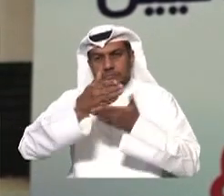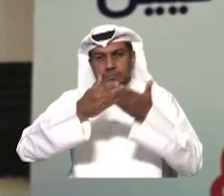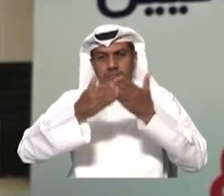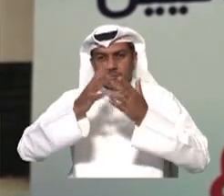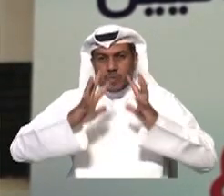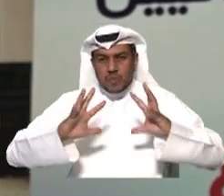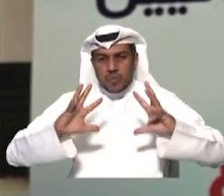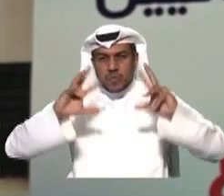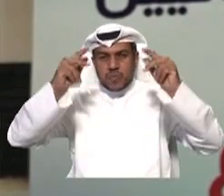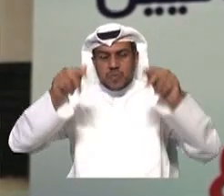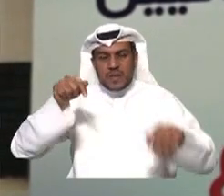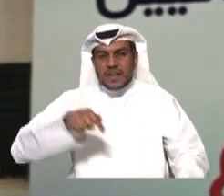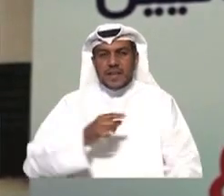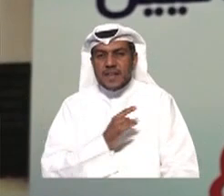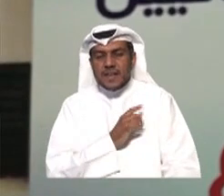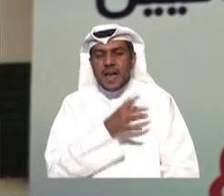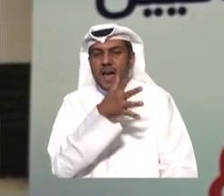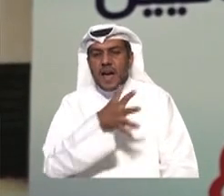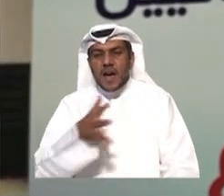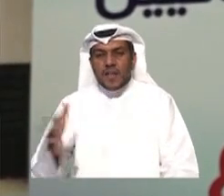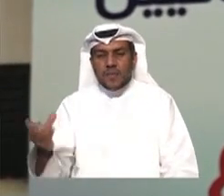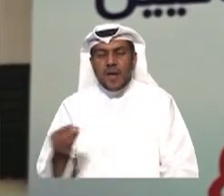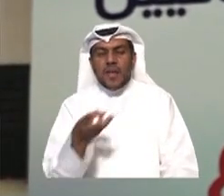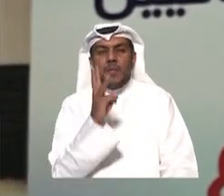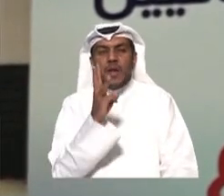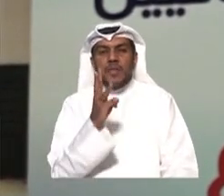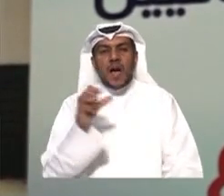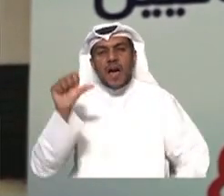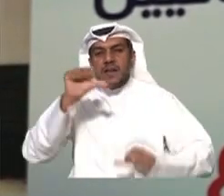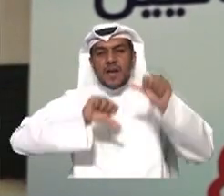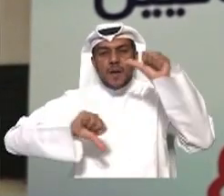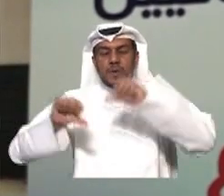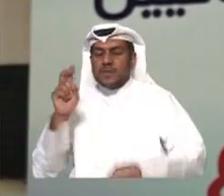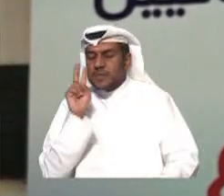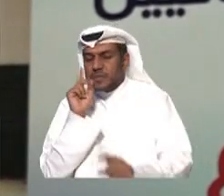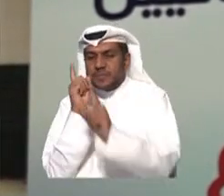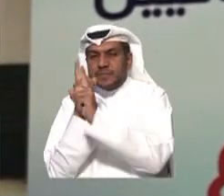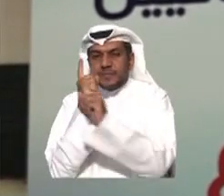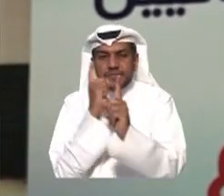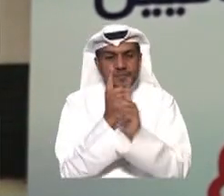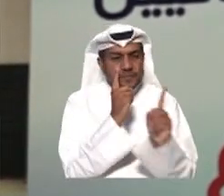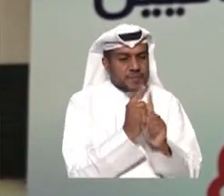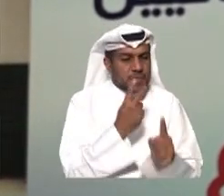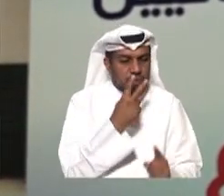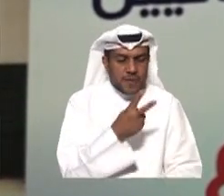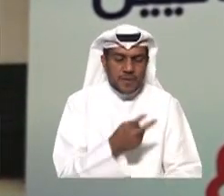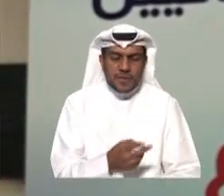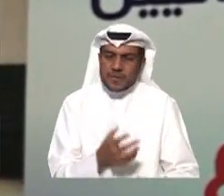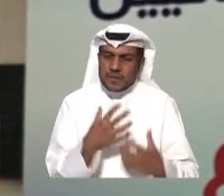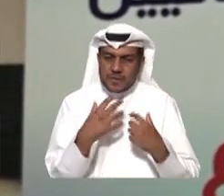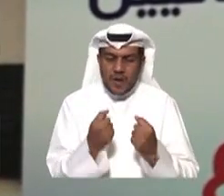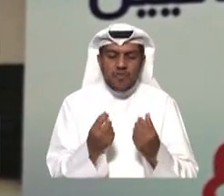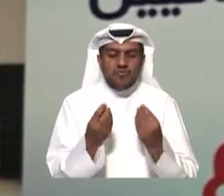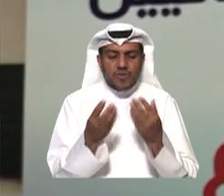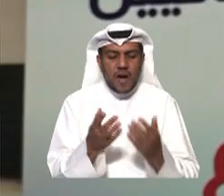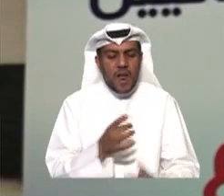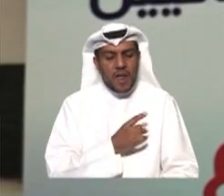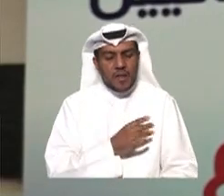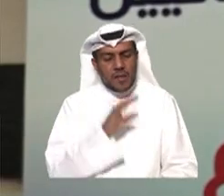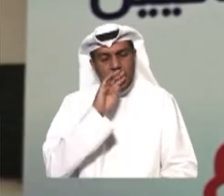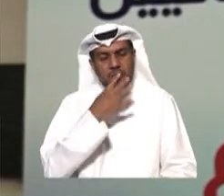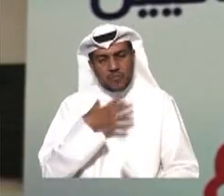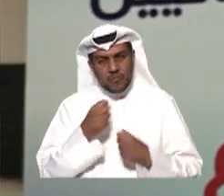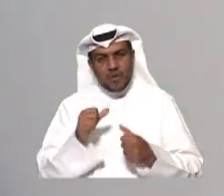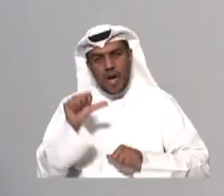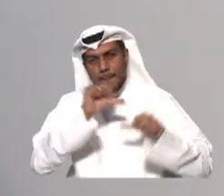تقريبا 13 عملية تم عملهم، وقابلنا اليوم بعض الأطفال وبعض المصابين اللي تم شفائهم لله الحمد، وهذا